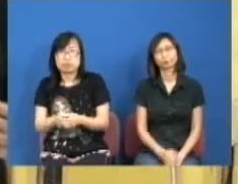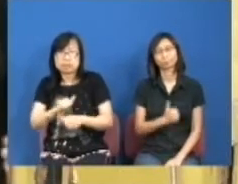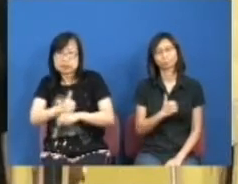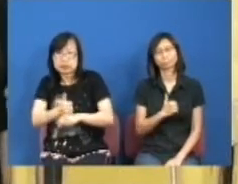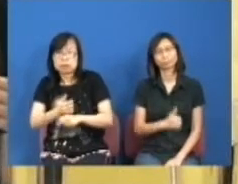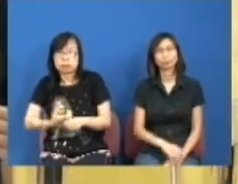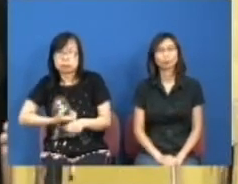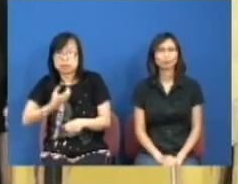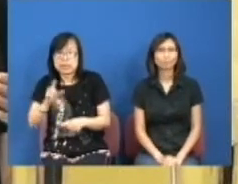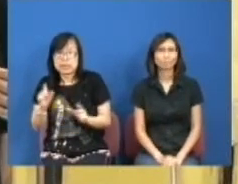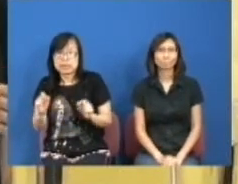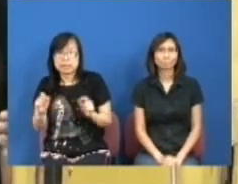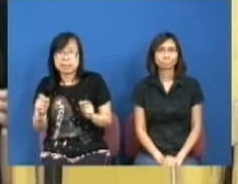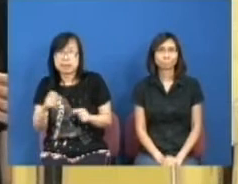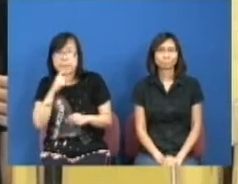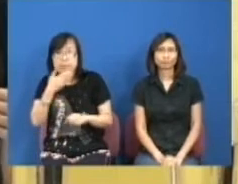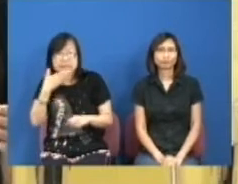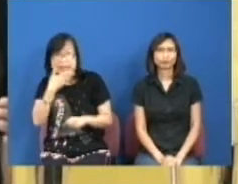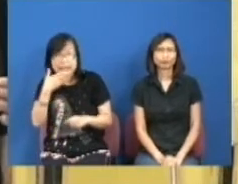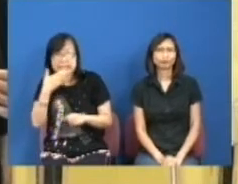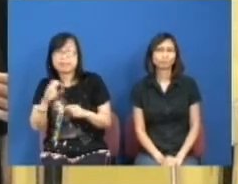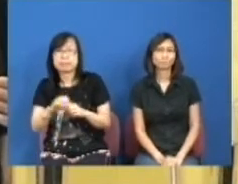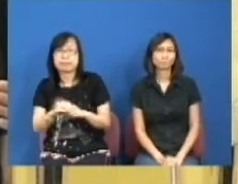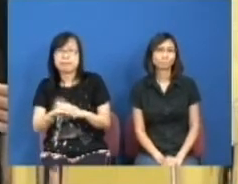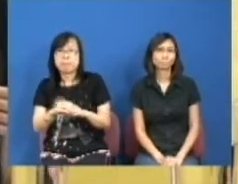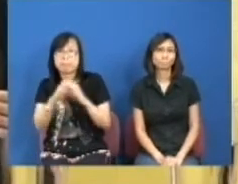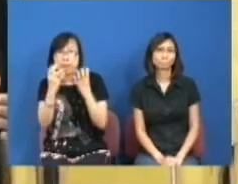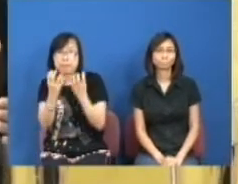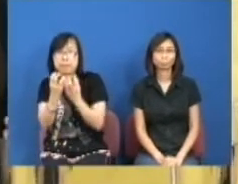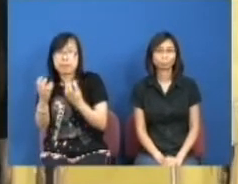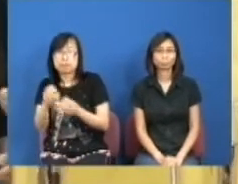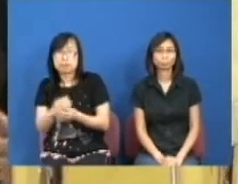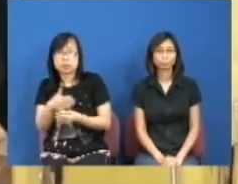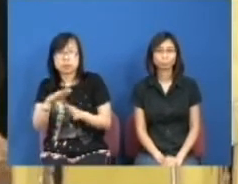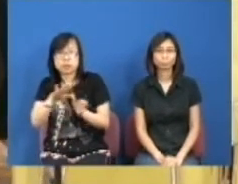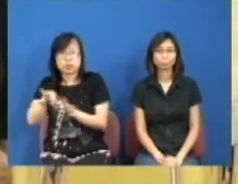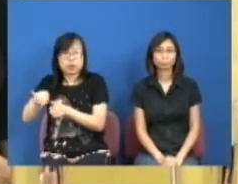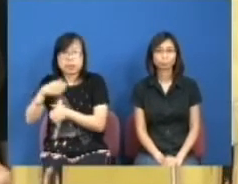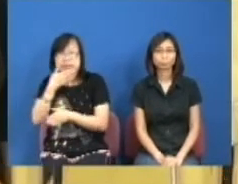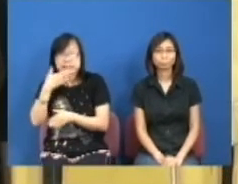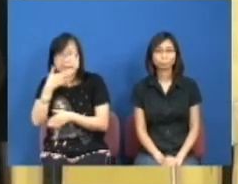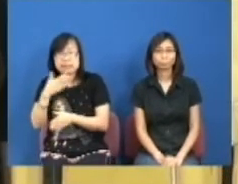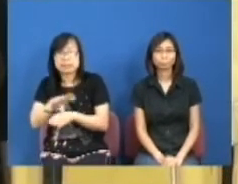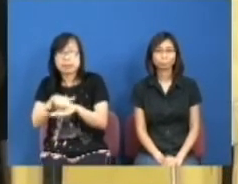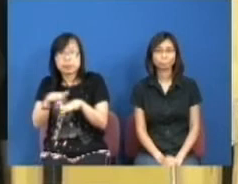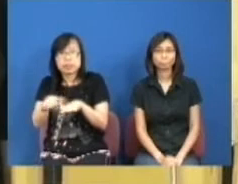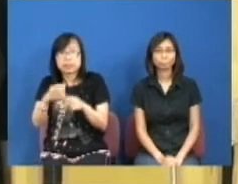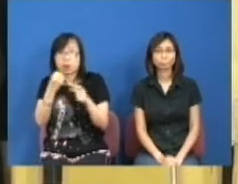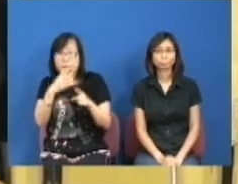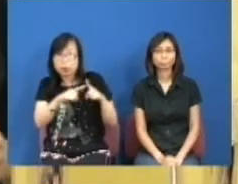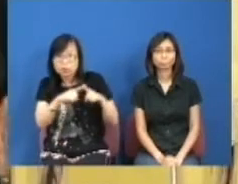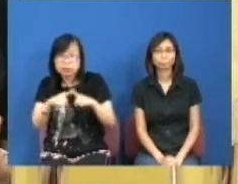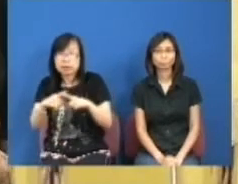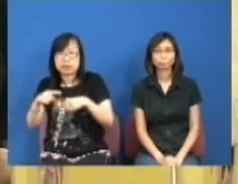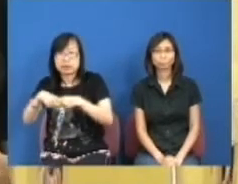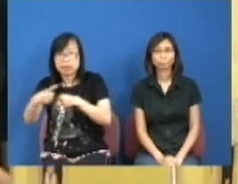意思就係有一班年青人又好，或者除咗年青人之外，一般嘅市民或者係另外一